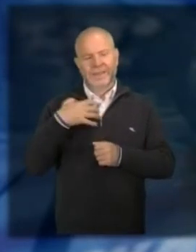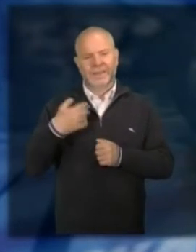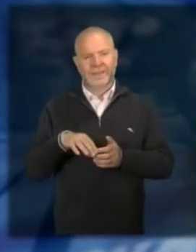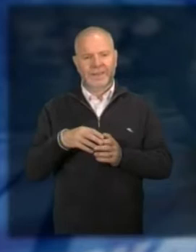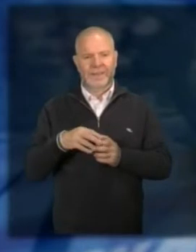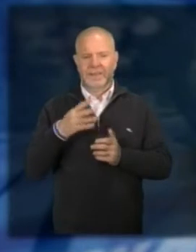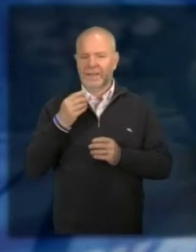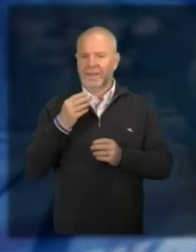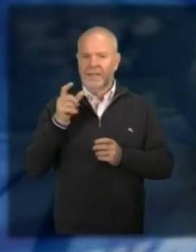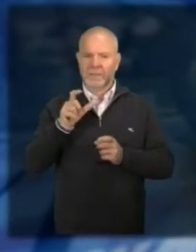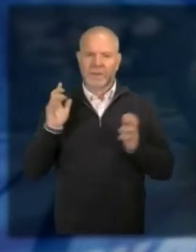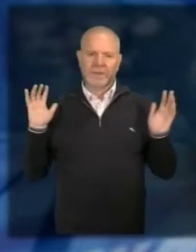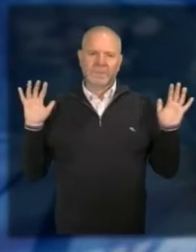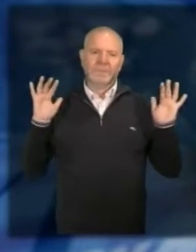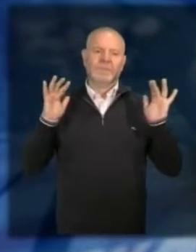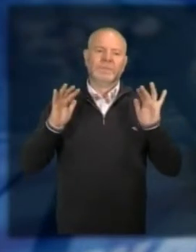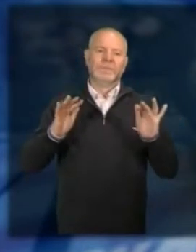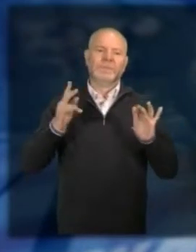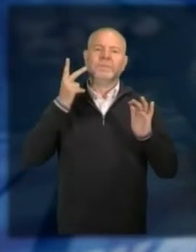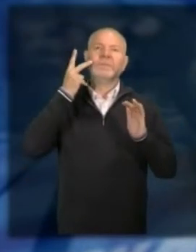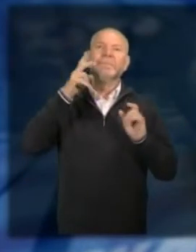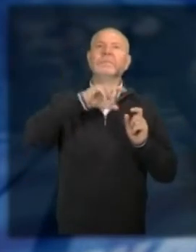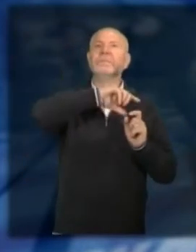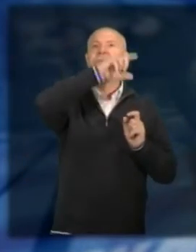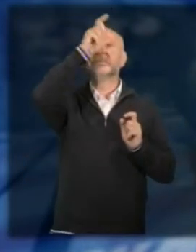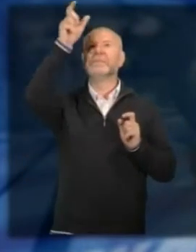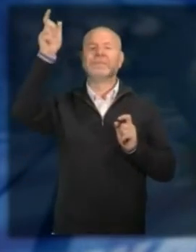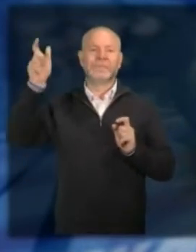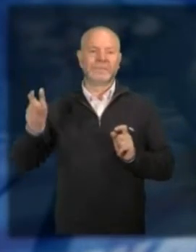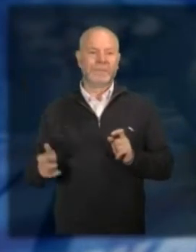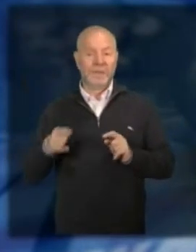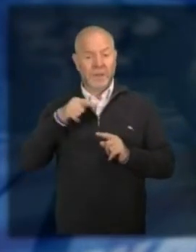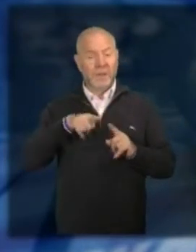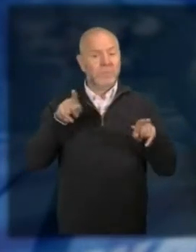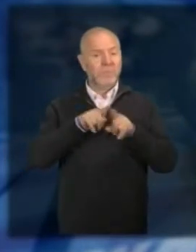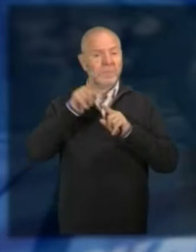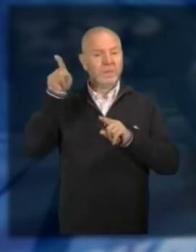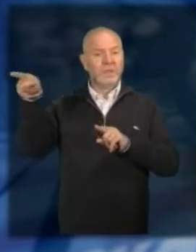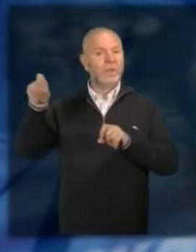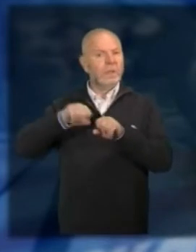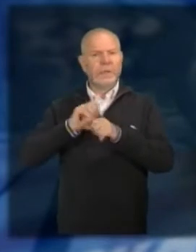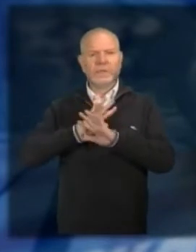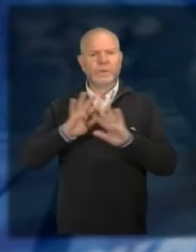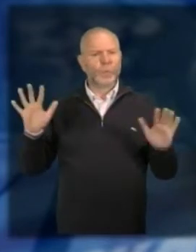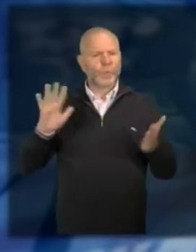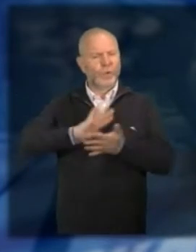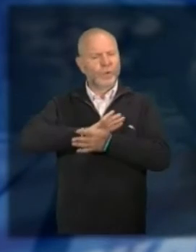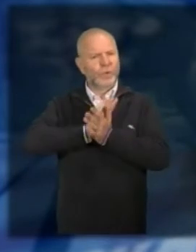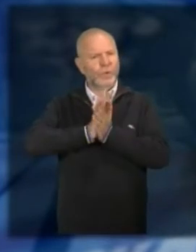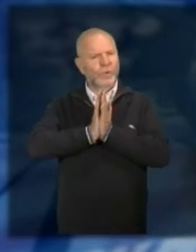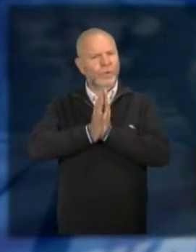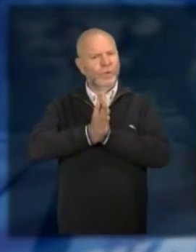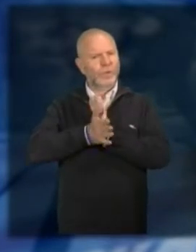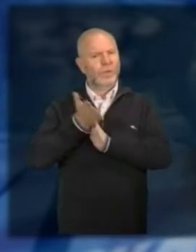numero di persone che si sono riunite questa sera, indescrivibile le persone che ci hanno raggiunto questa sera